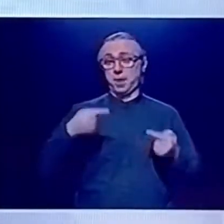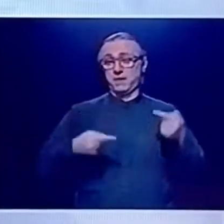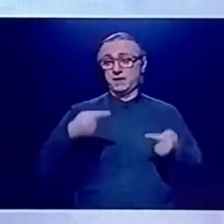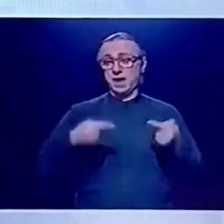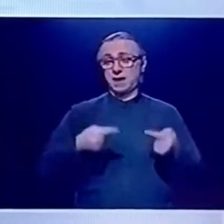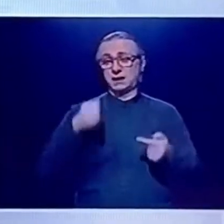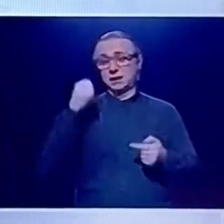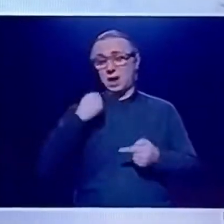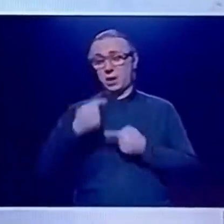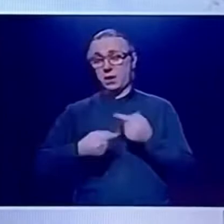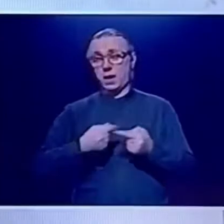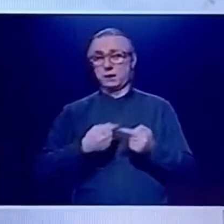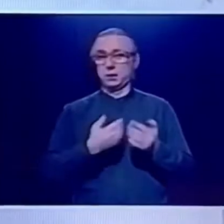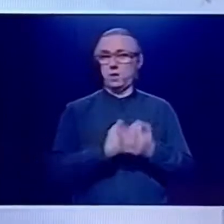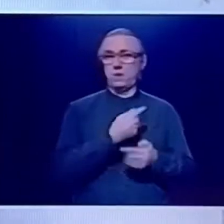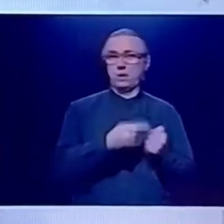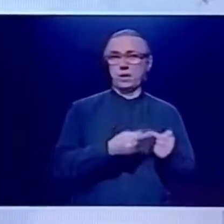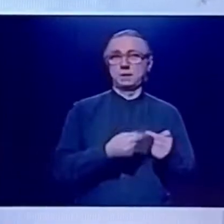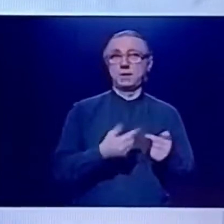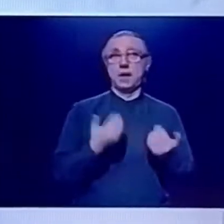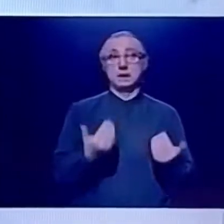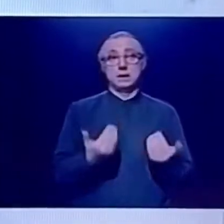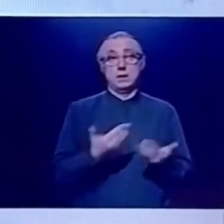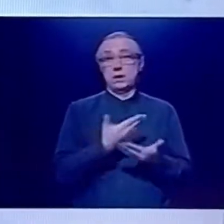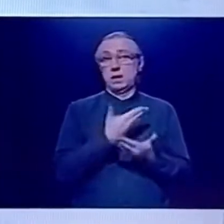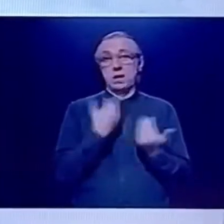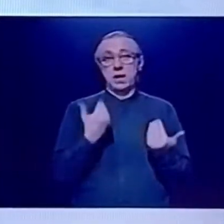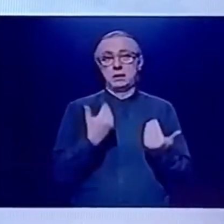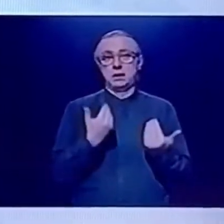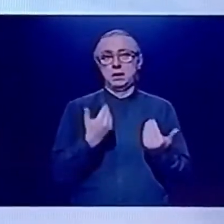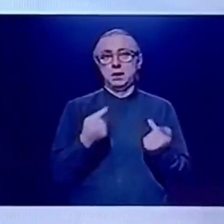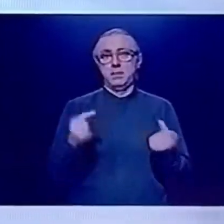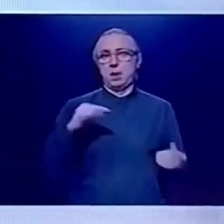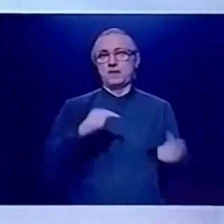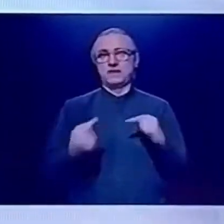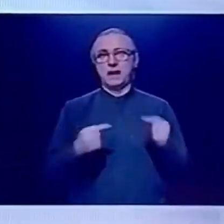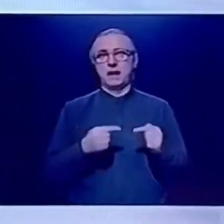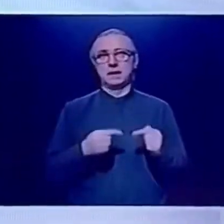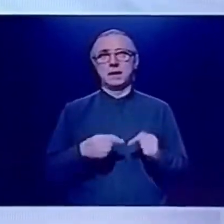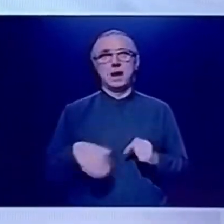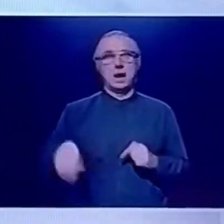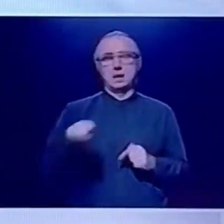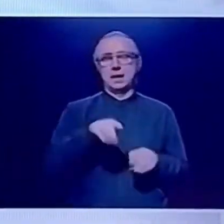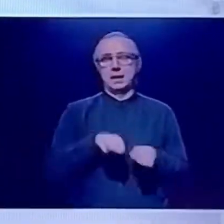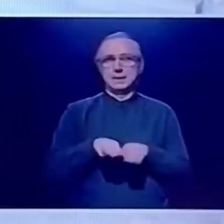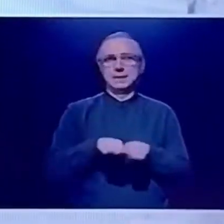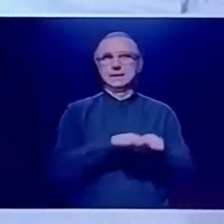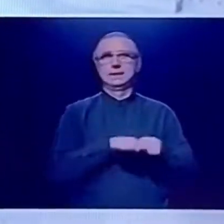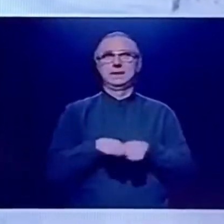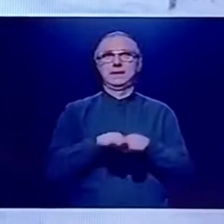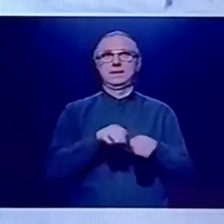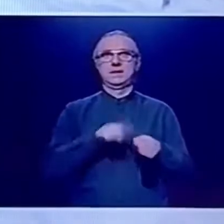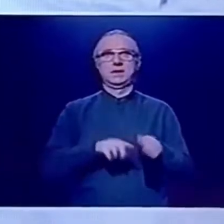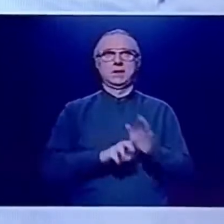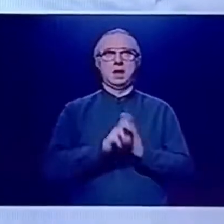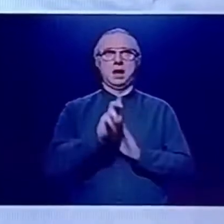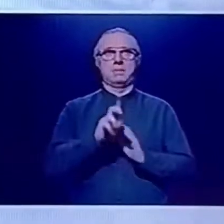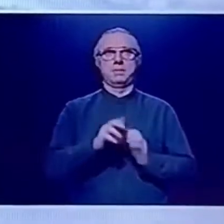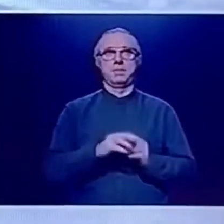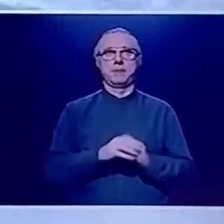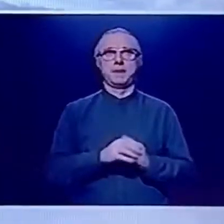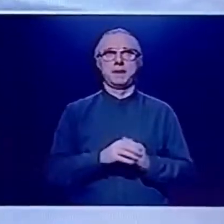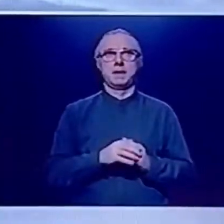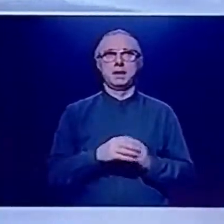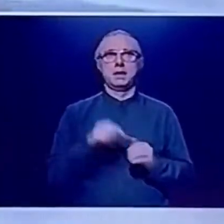до сих пор вся эта территория поделена, и даже единственный действующий храм святителя Николая